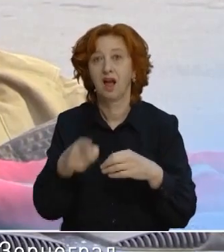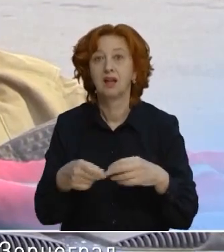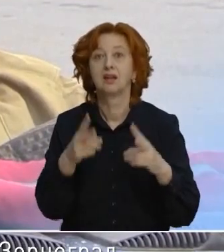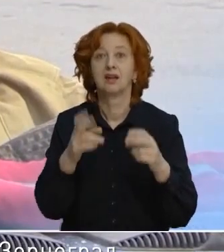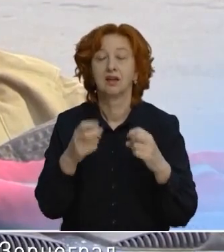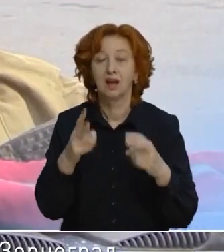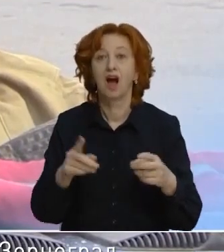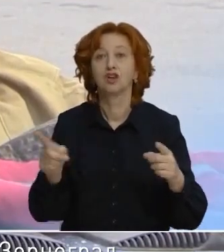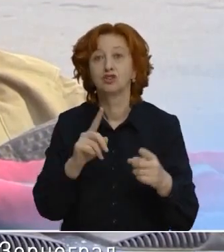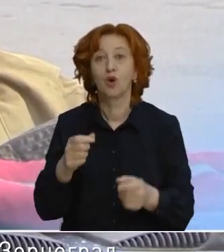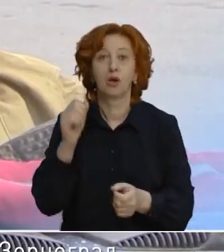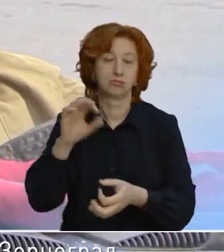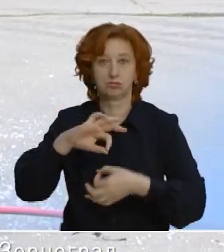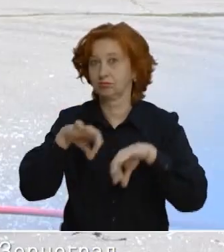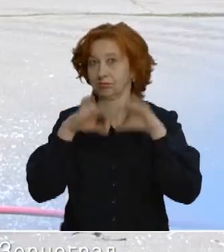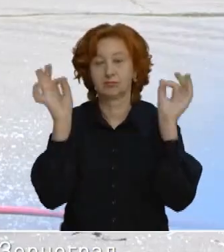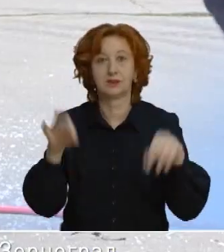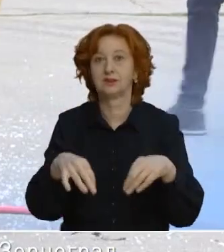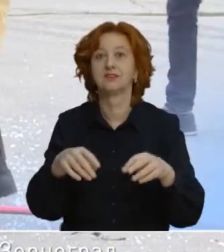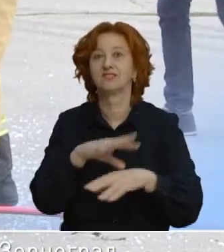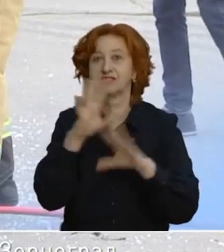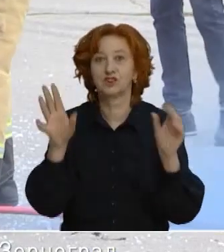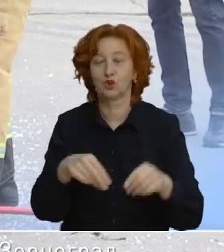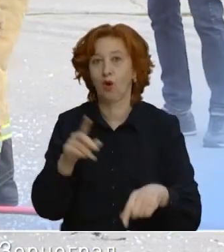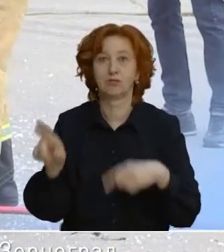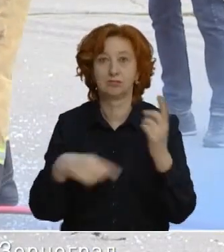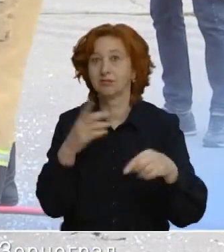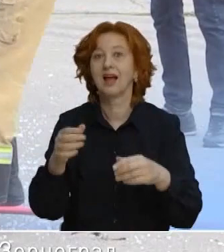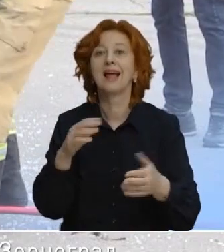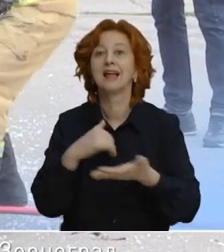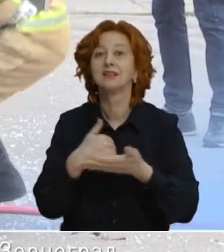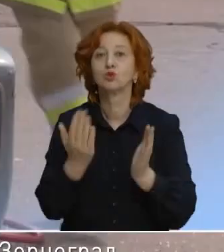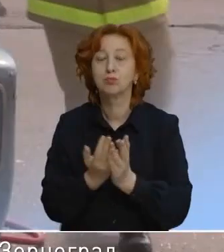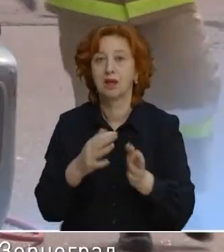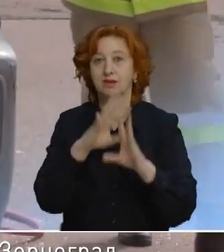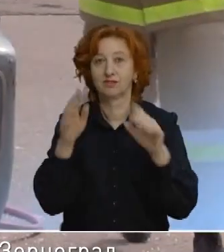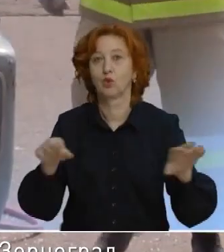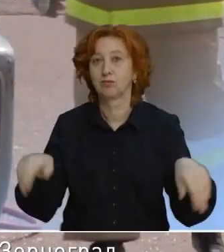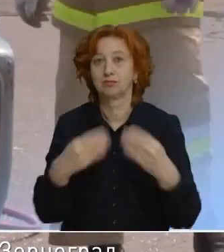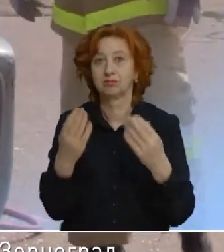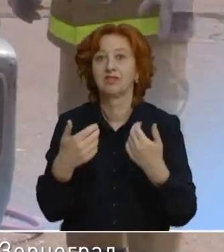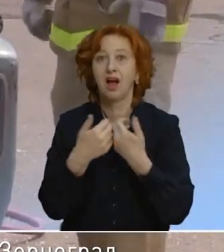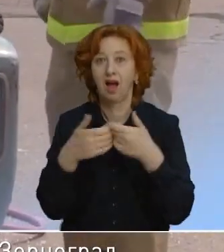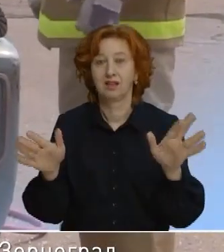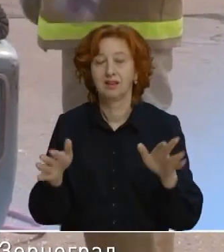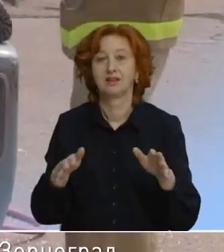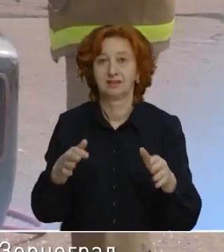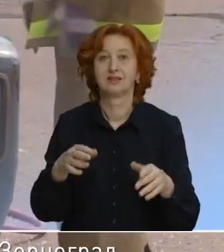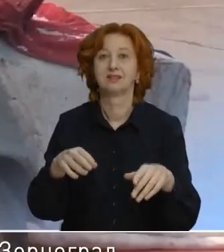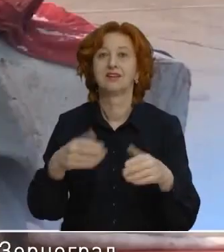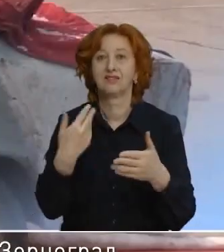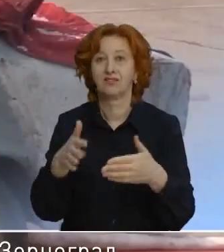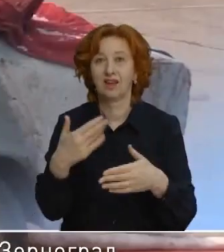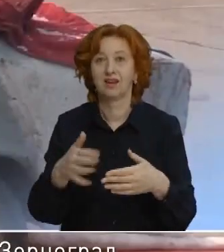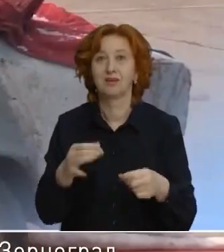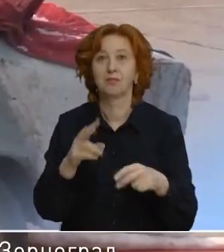показали виртуозное владение гидравлическим аварийно-спасательным инструментом, средствами оказания первой помощи и транспортировки